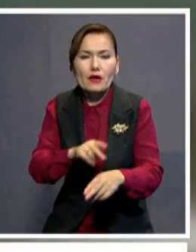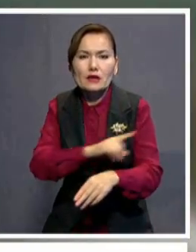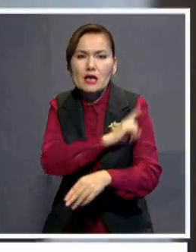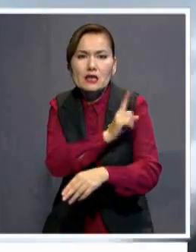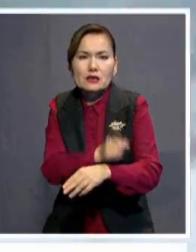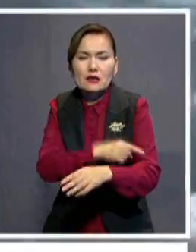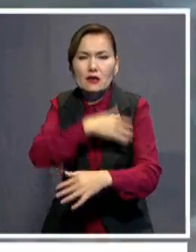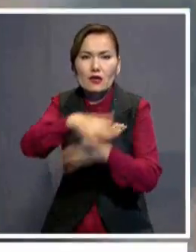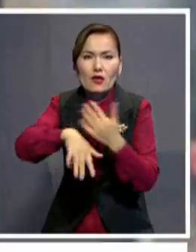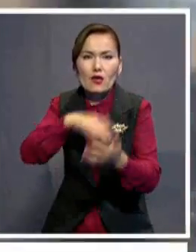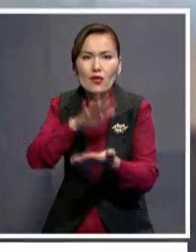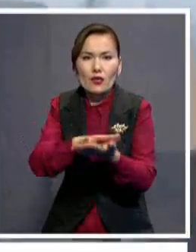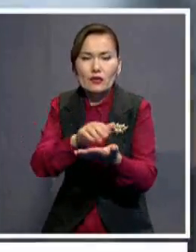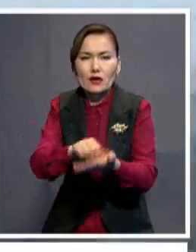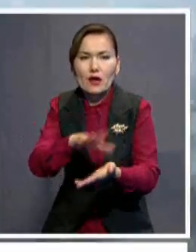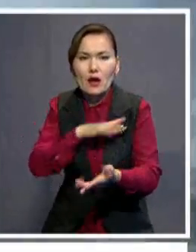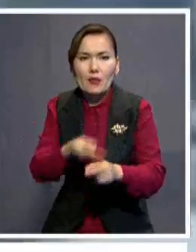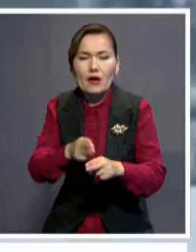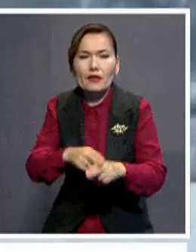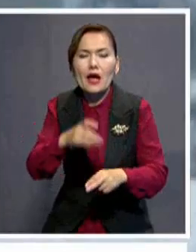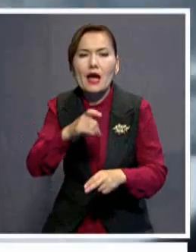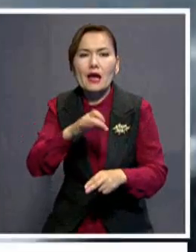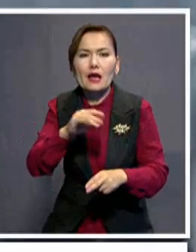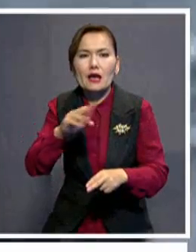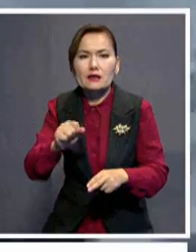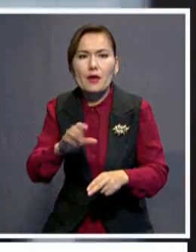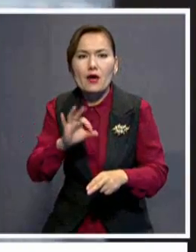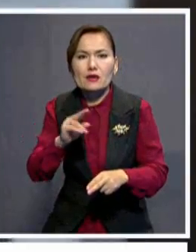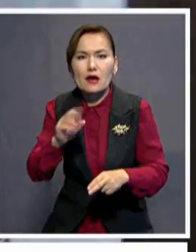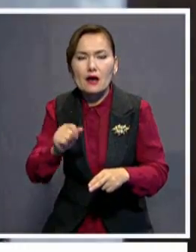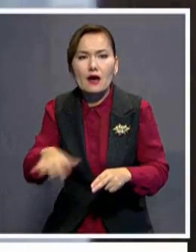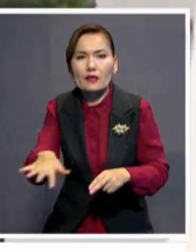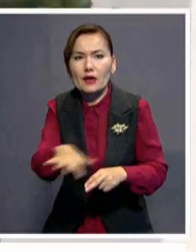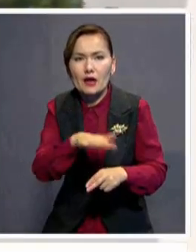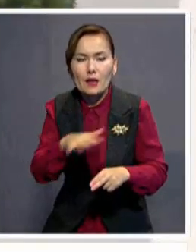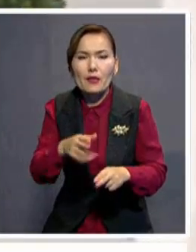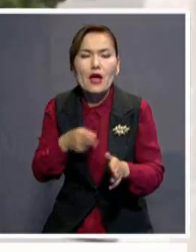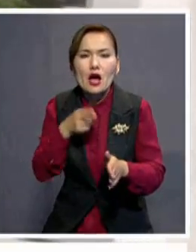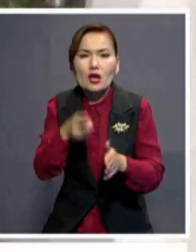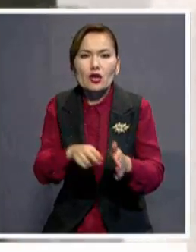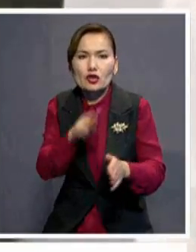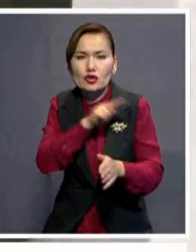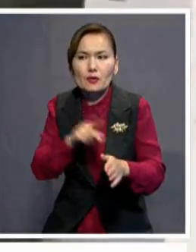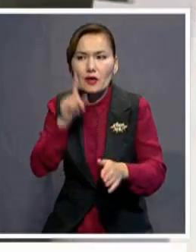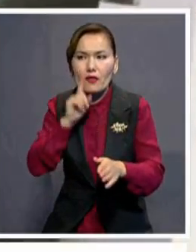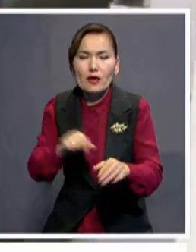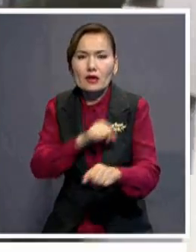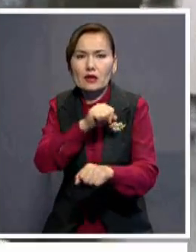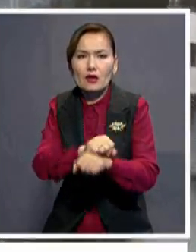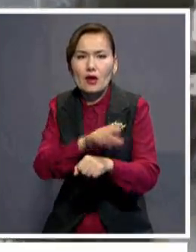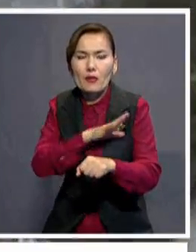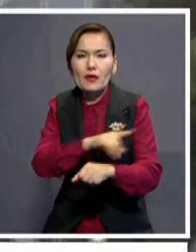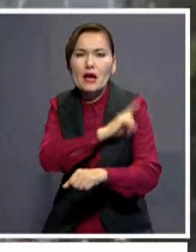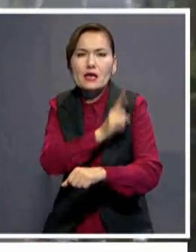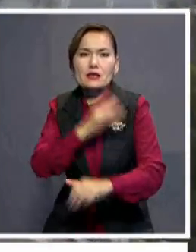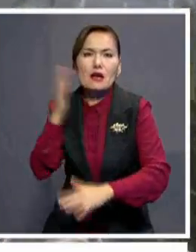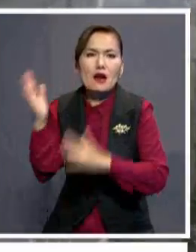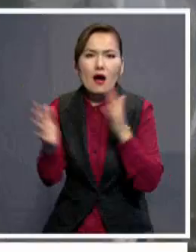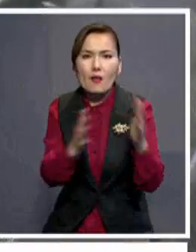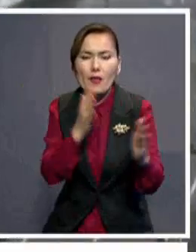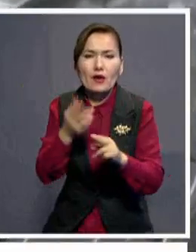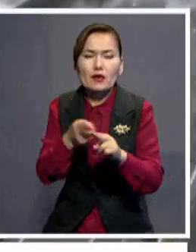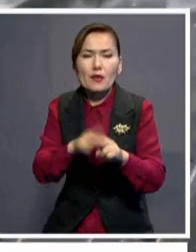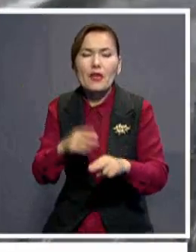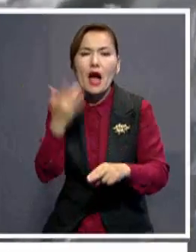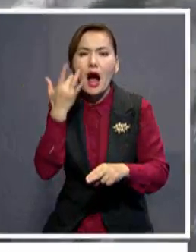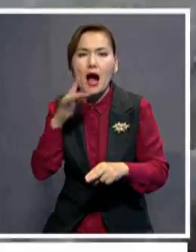қауіп төндіріп тұр. Сонда Хиросима мен Осака арасында теміржол қатынасы тоқтаған. Дауыл салдарынан ақ елшілігі